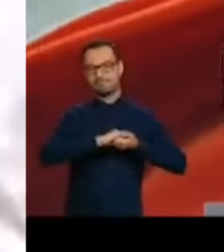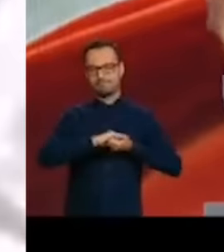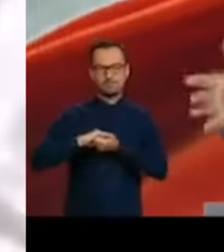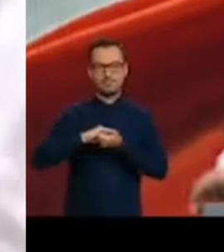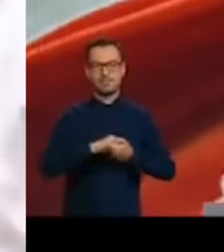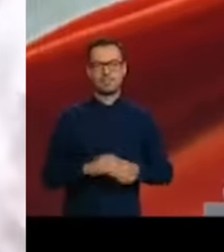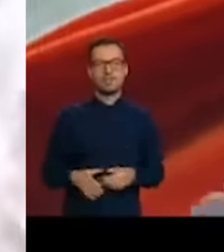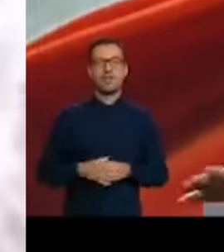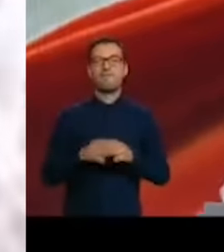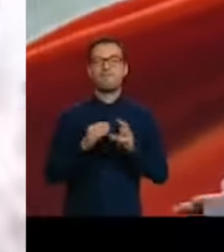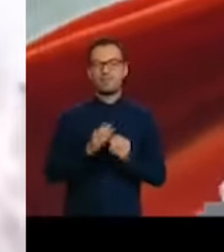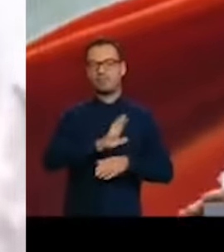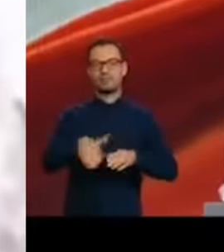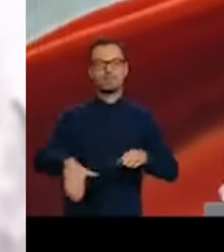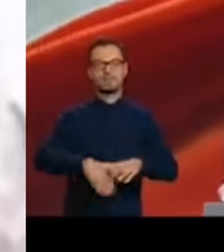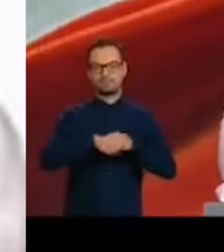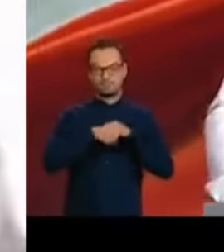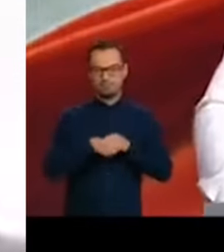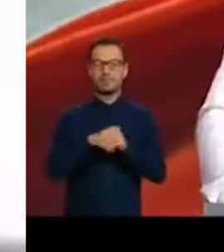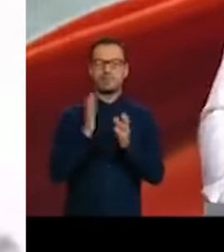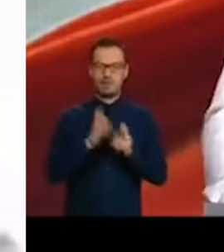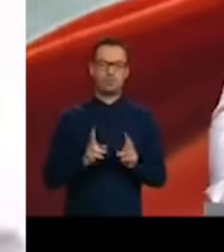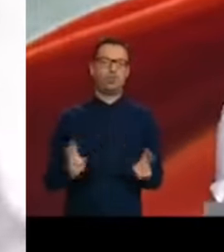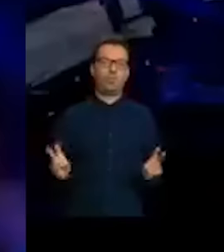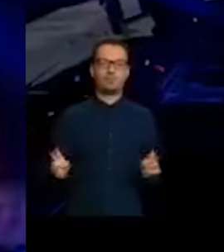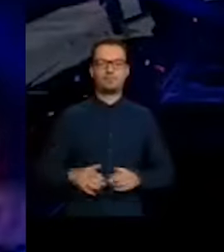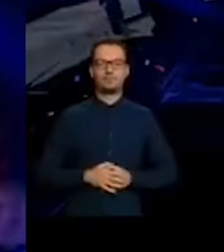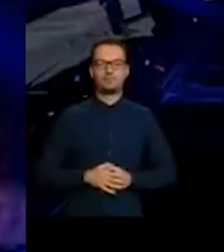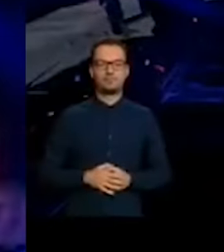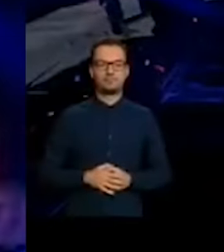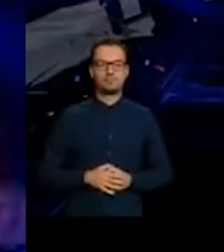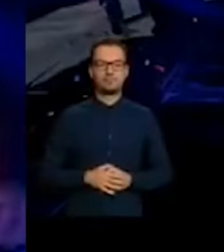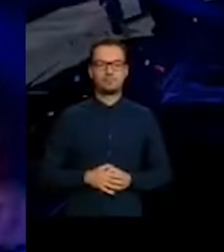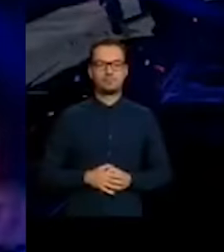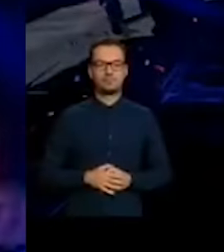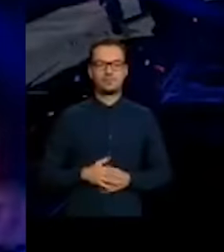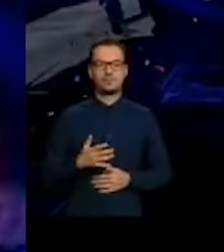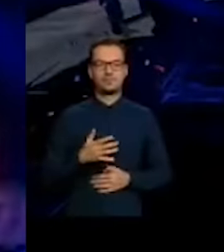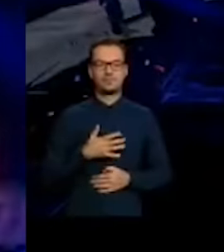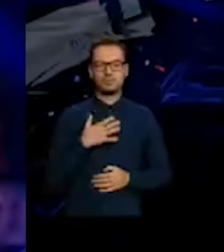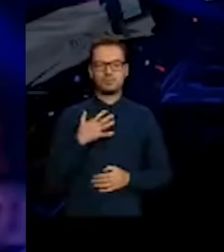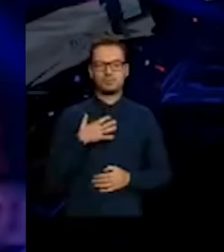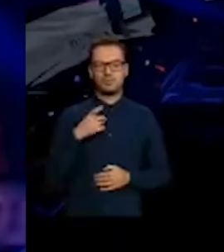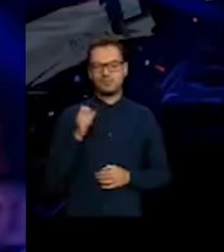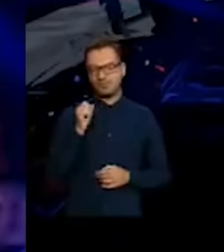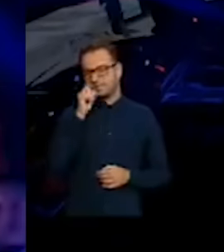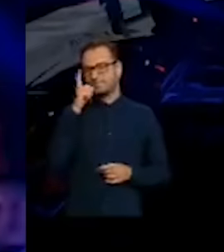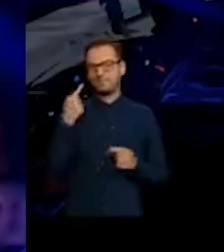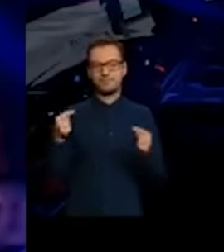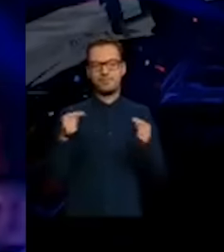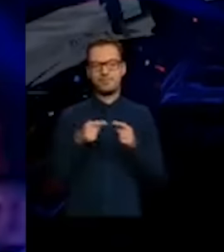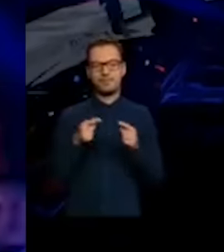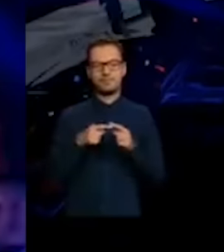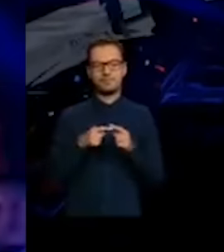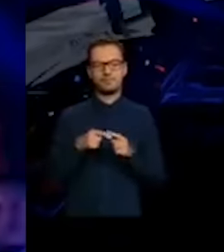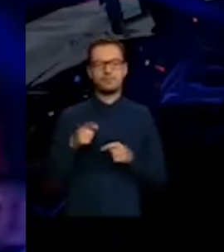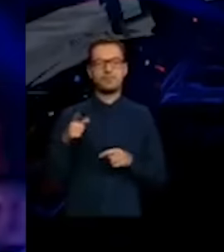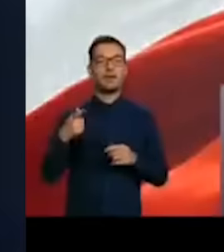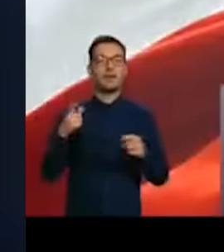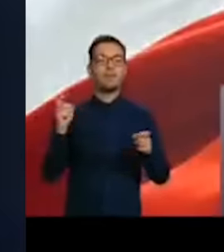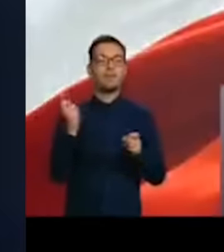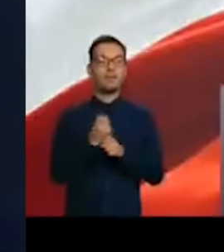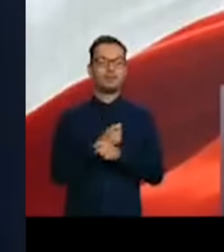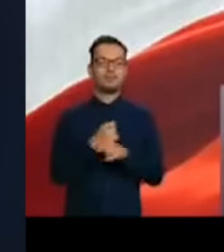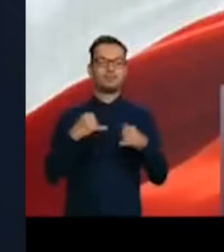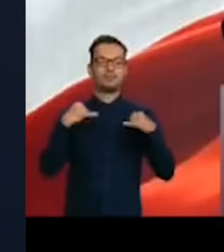Wigilię podamy sobie ręce i zobaczycie, będzie normalnie. A mnie się wydaje, że ta zadziorność byłaby na miejscu względem przywódców państw silniejszych od